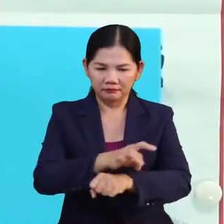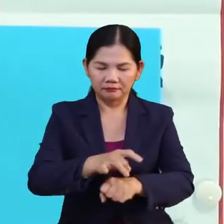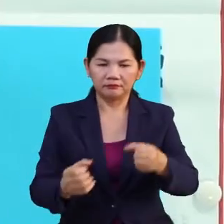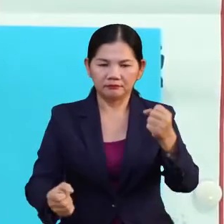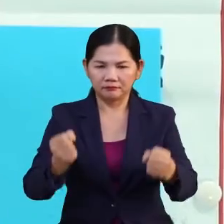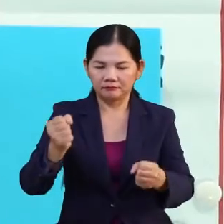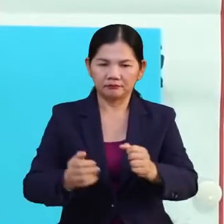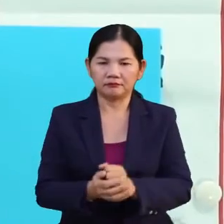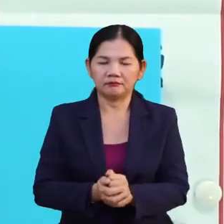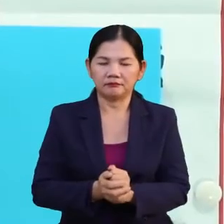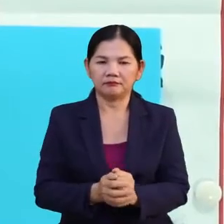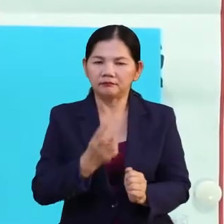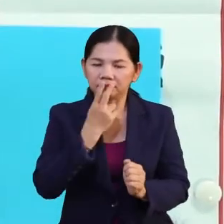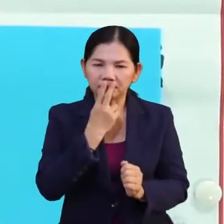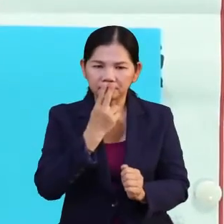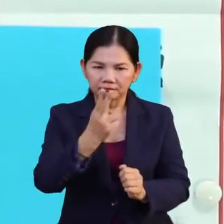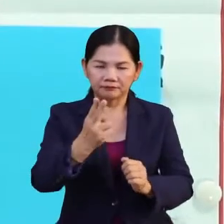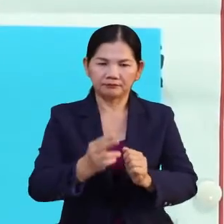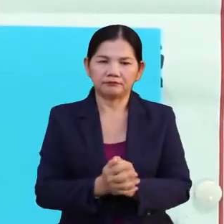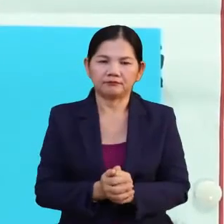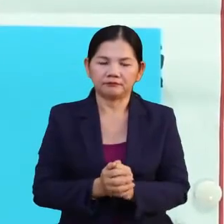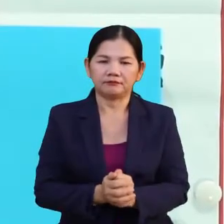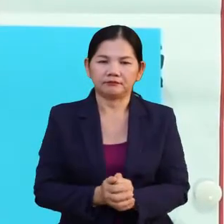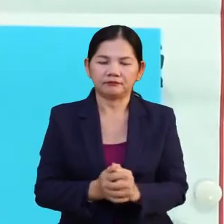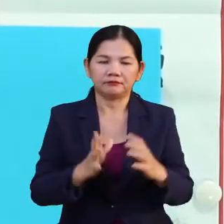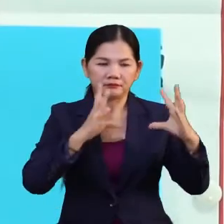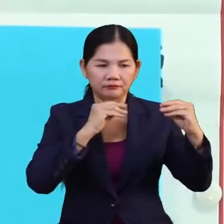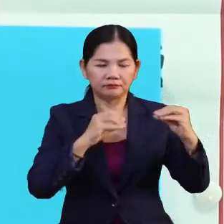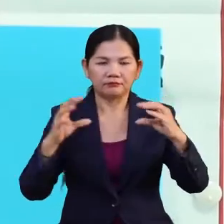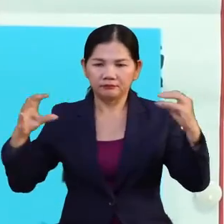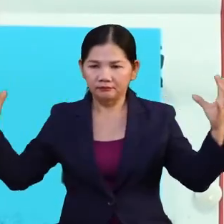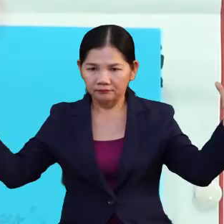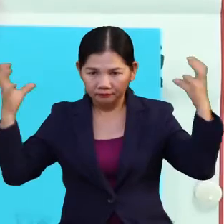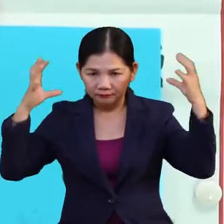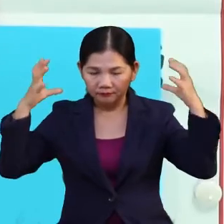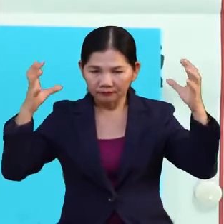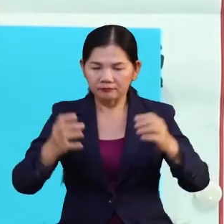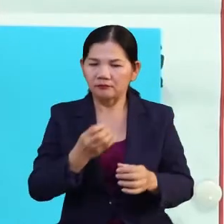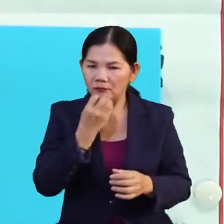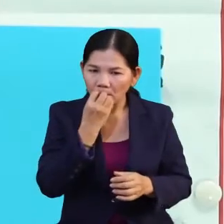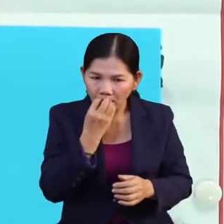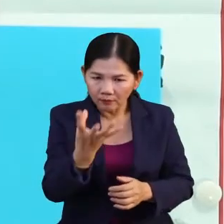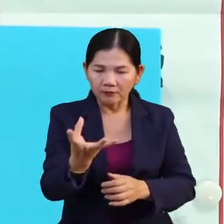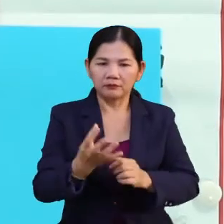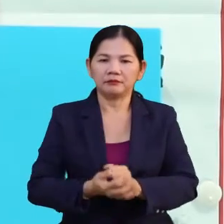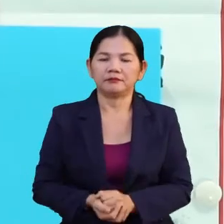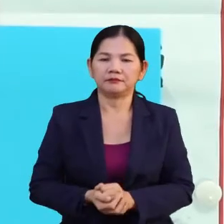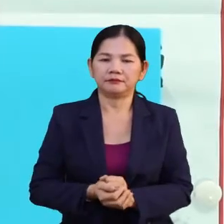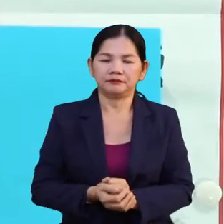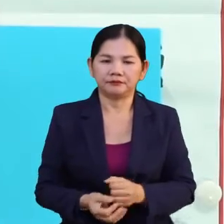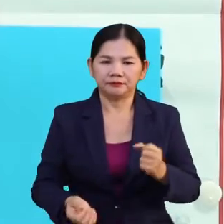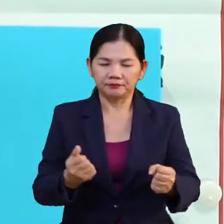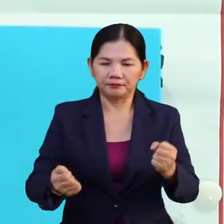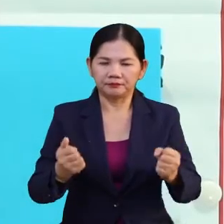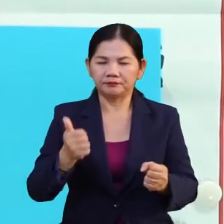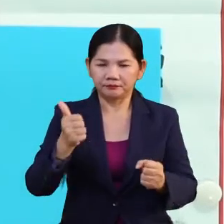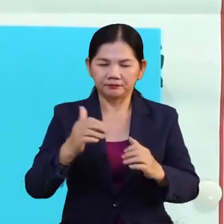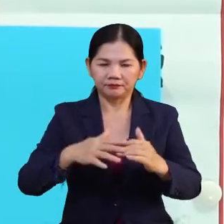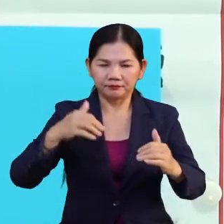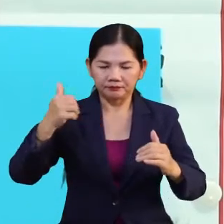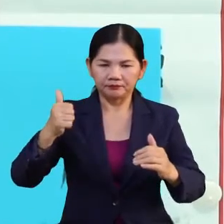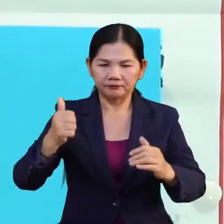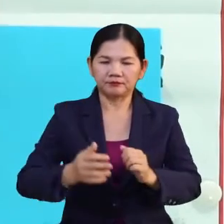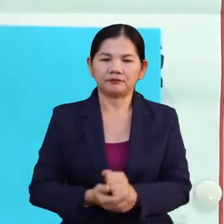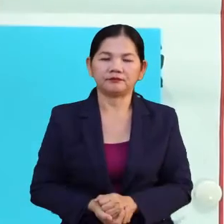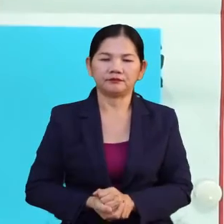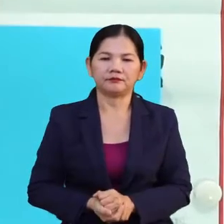ន្តចាមិនជក់បារីមិនជជែកគ្នាឬខ្លាំងមិនខកស្ដោះចានេះហើយគឺជាគំរូល្អល្អដែរកូន